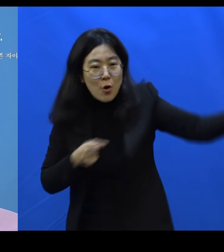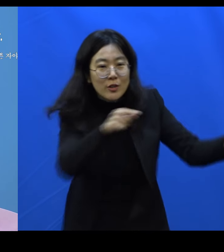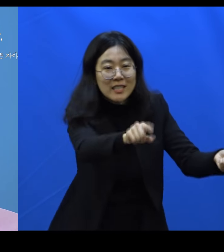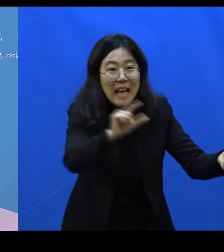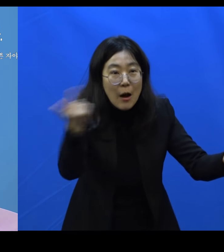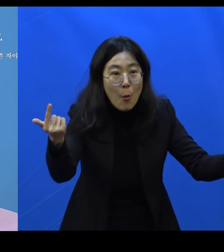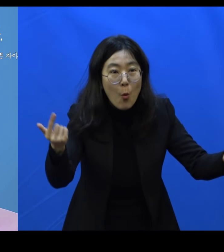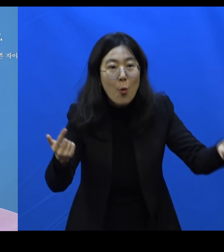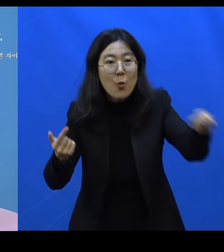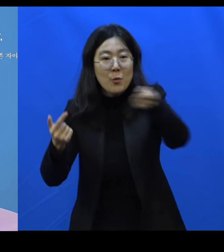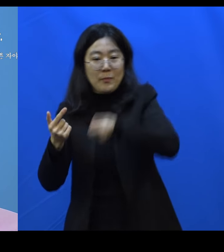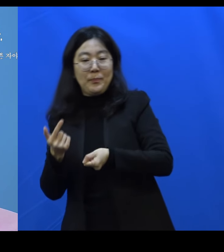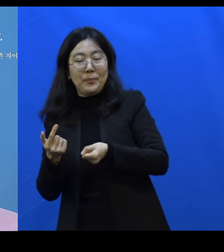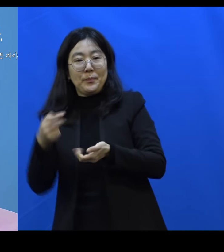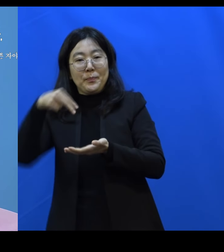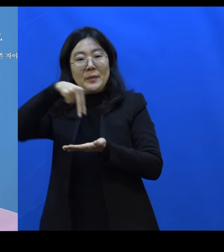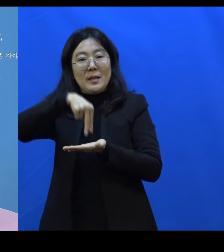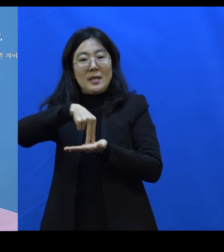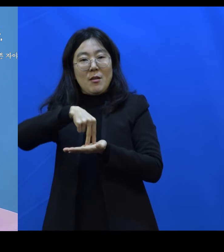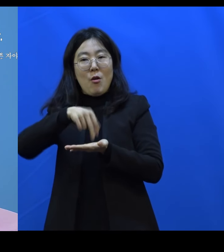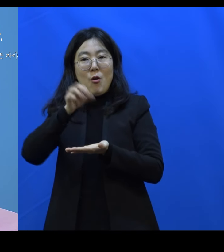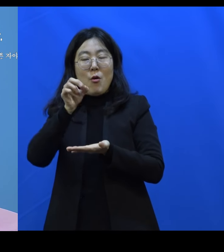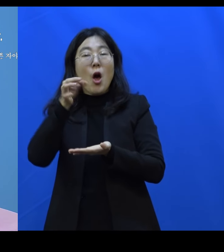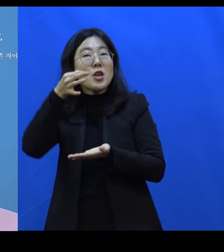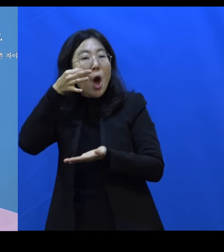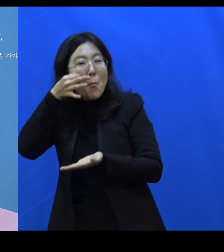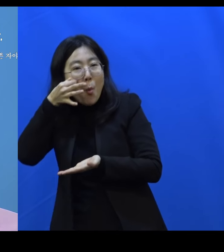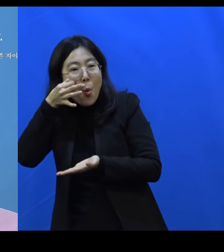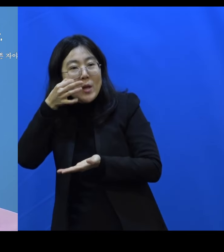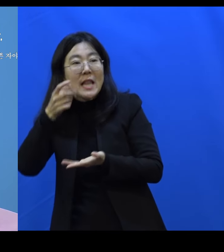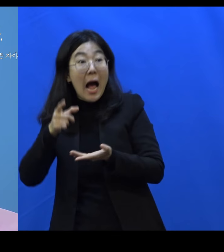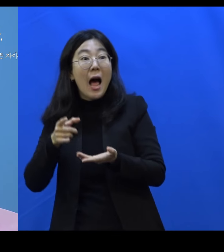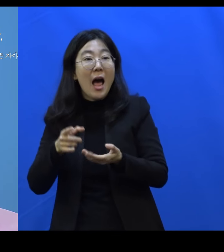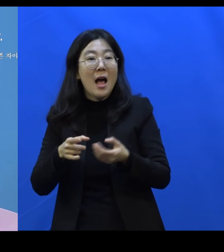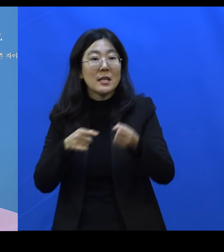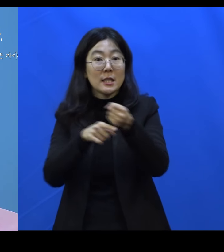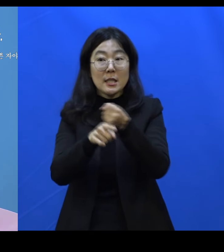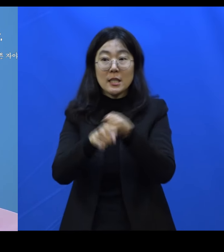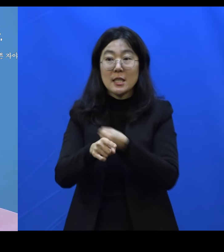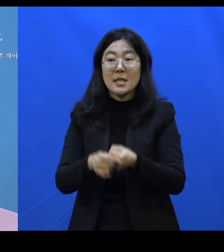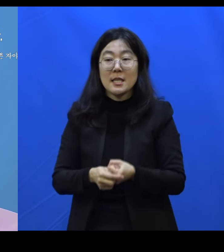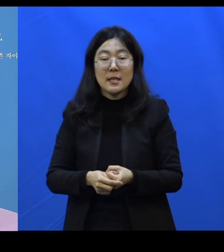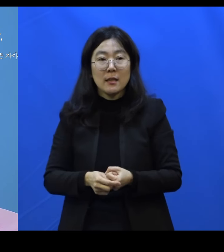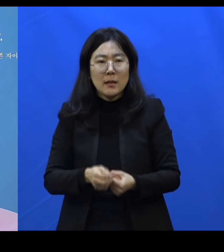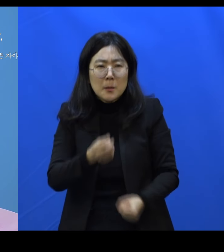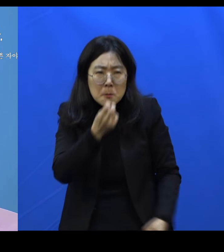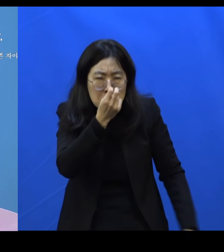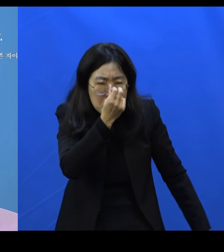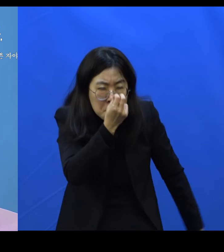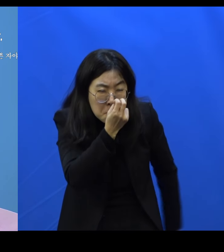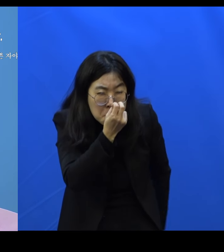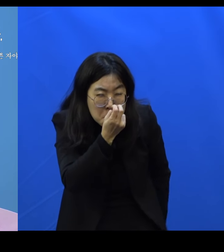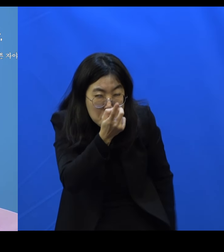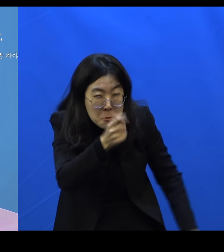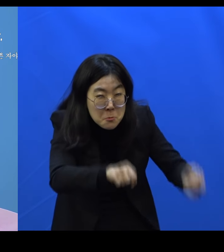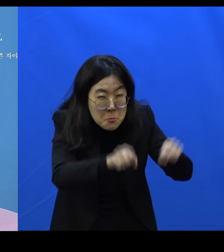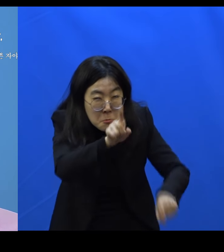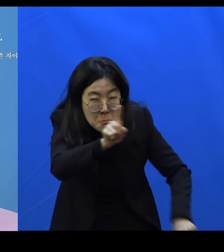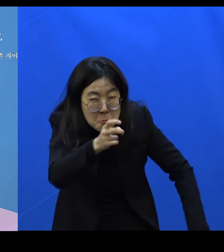벽 뒤에서 있다. 그리고 엿보고 있다는 거죠. 자, 이 엿보고 있다는 이 말은 감시를 하고 있는 게 아니에요.